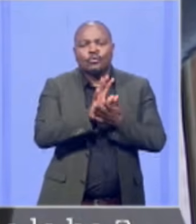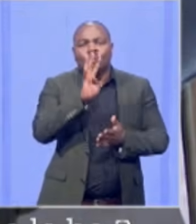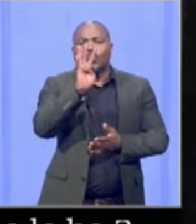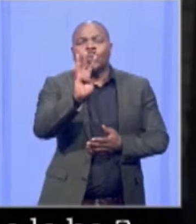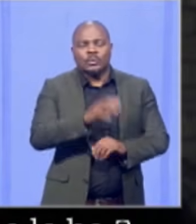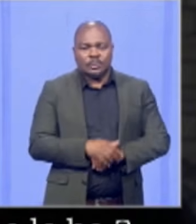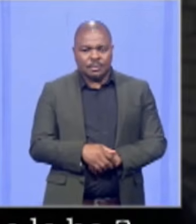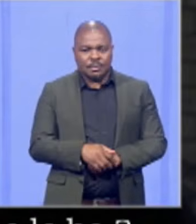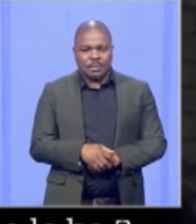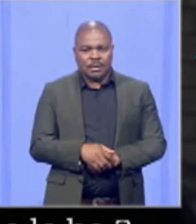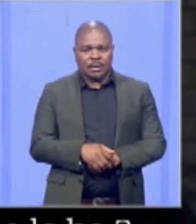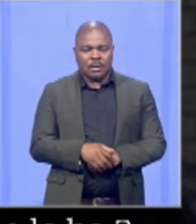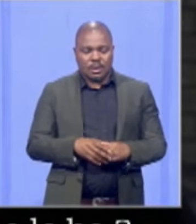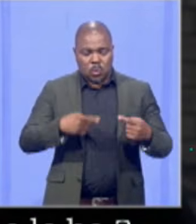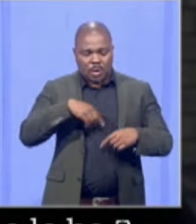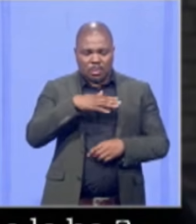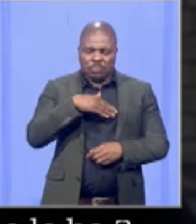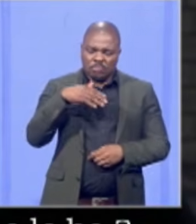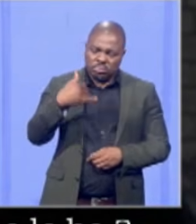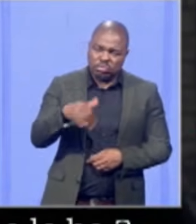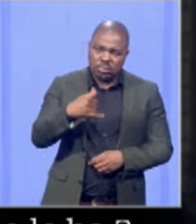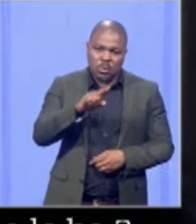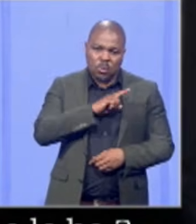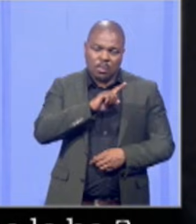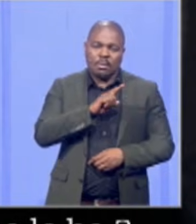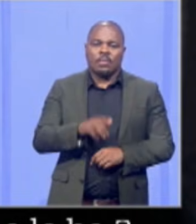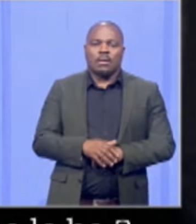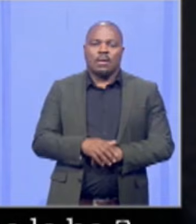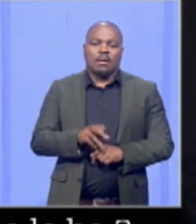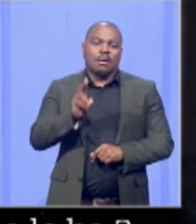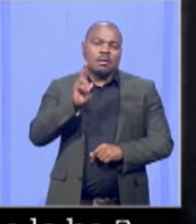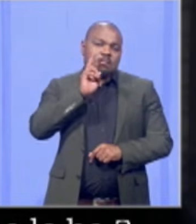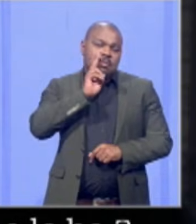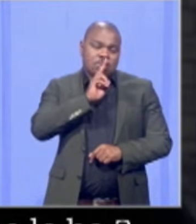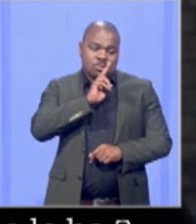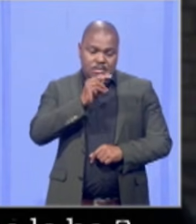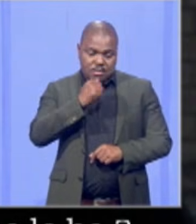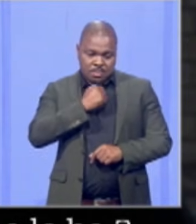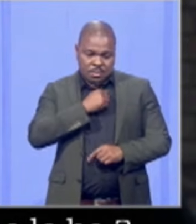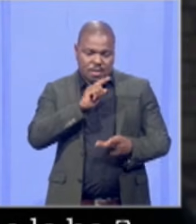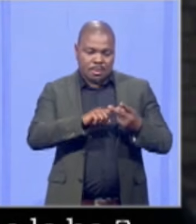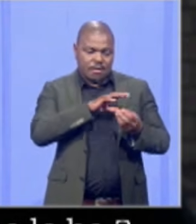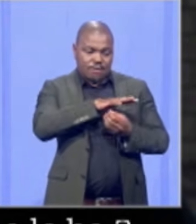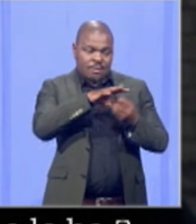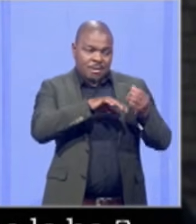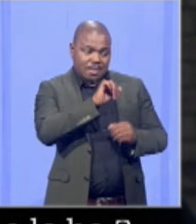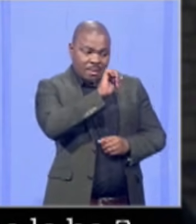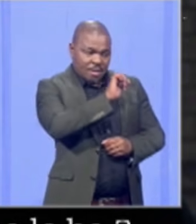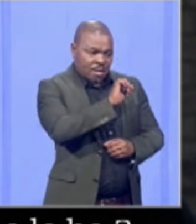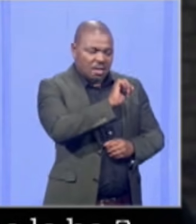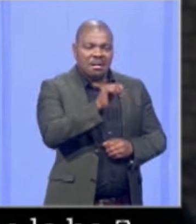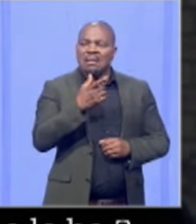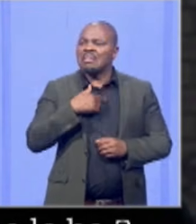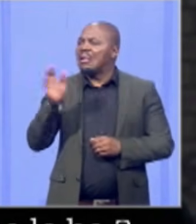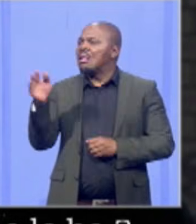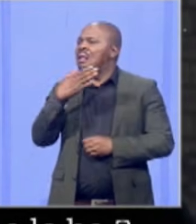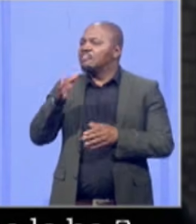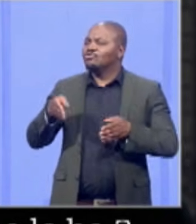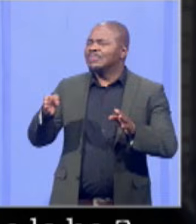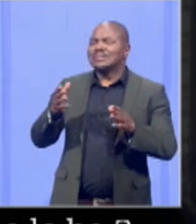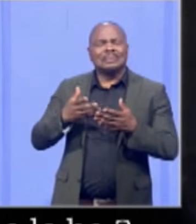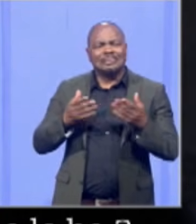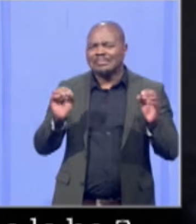haholo because malome ya le family ya ke batho ba aze batho ba strata ba everything,